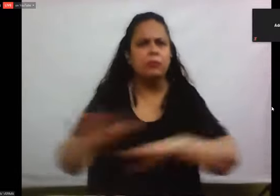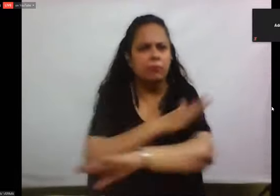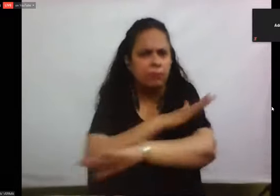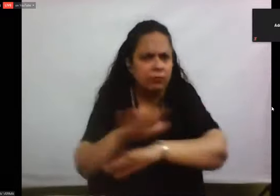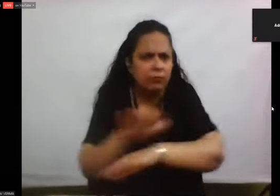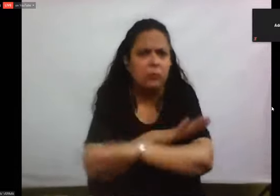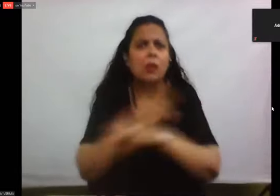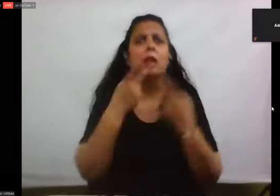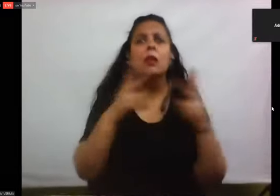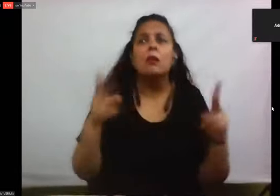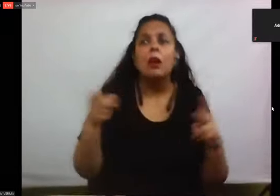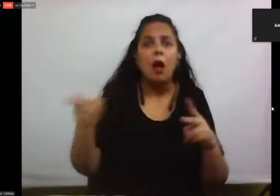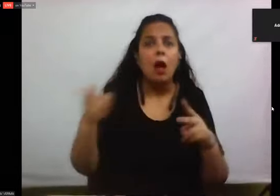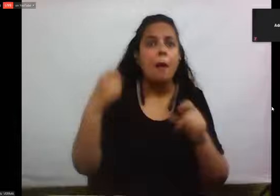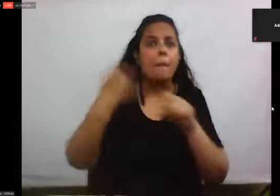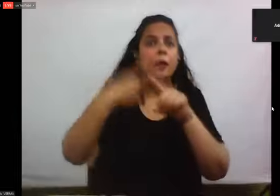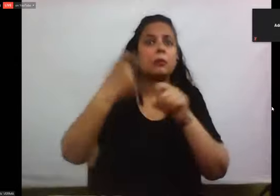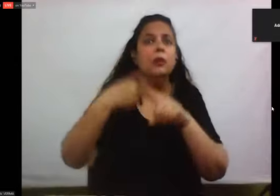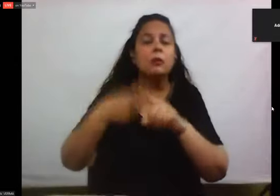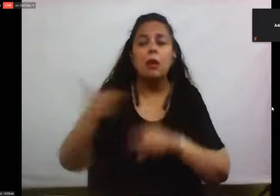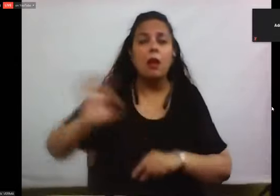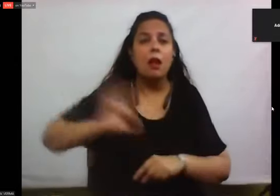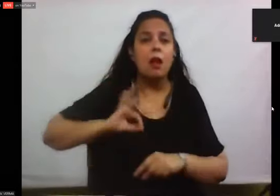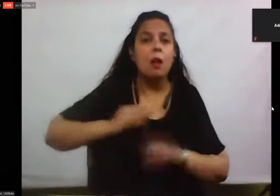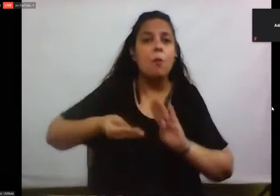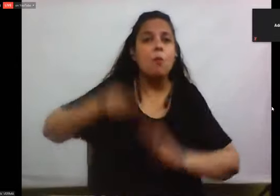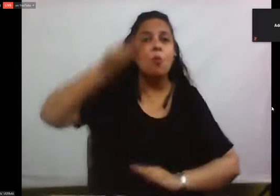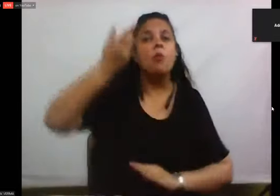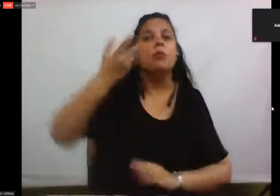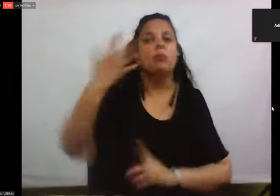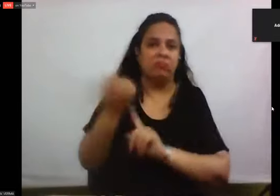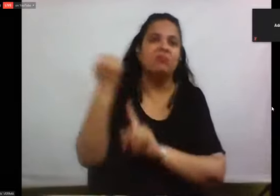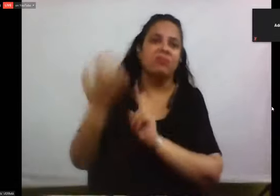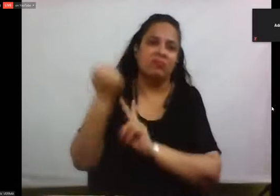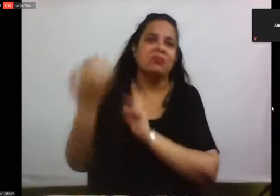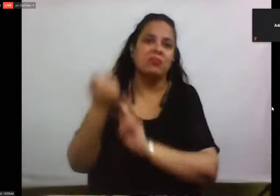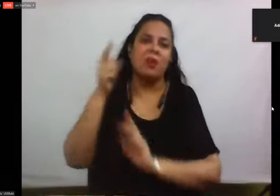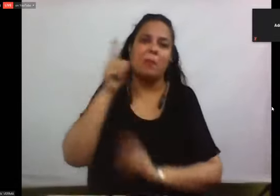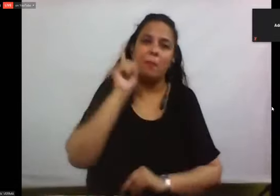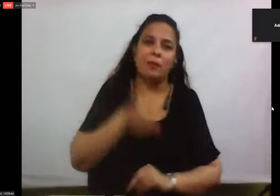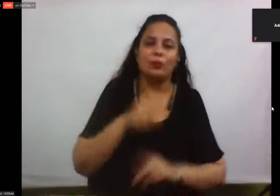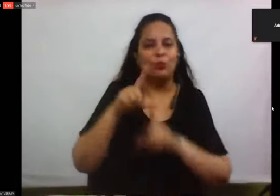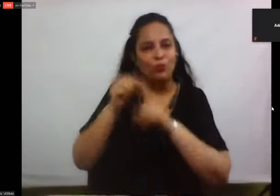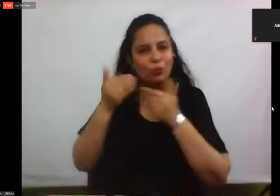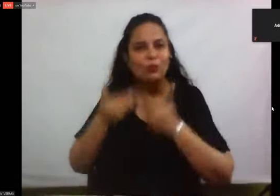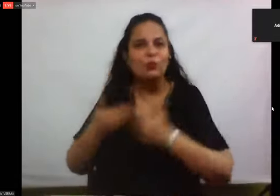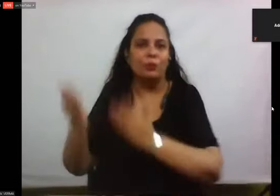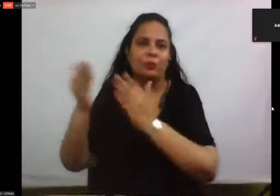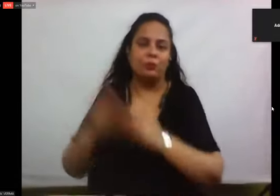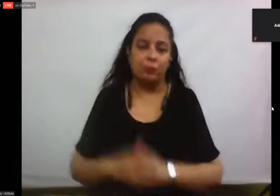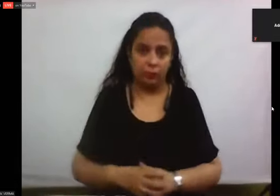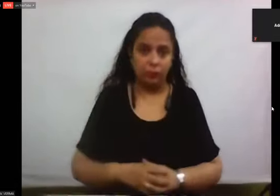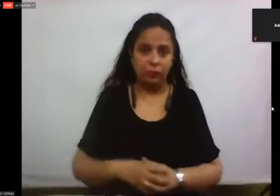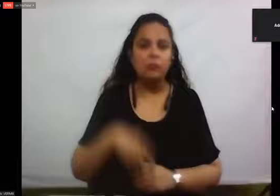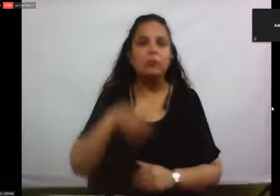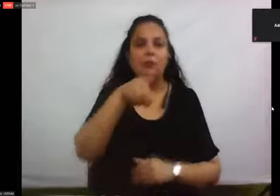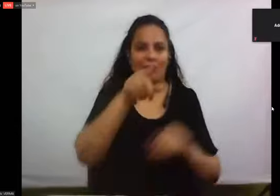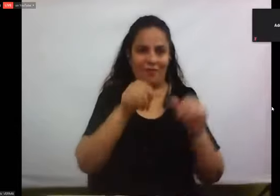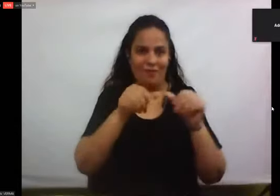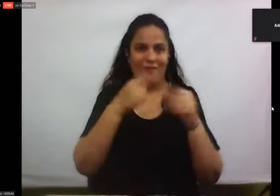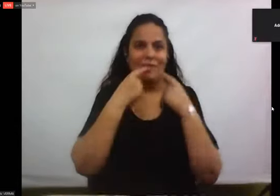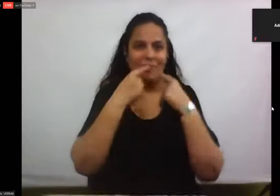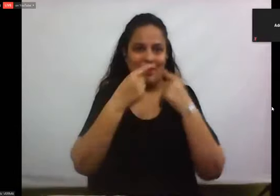सारी बातें हैं. आई थिंक एक सवाल इसी से मिलता जुलता था जो कि कवर हो गया, कि स्टेप्स टू फॉलो इफ चाइल्ड इज